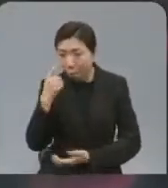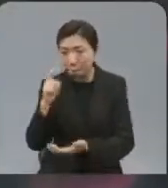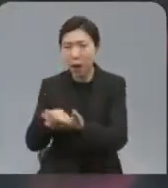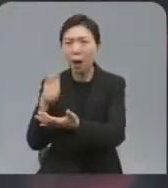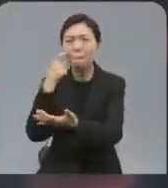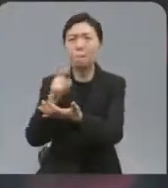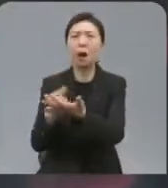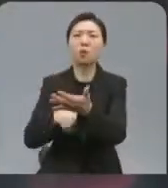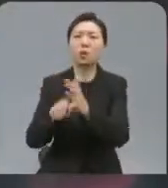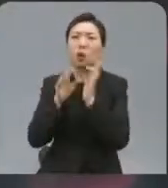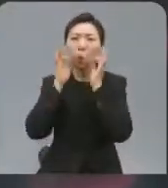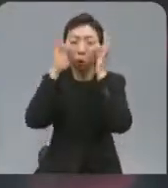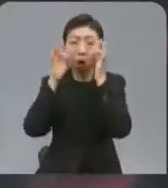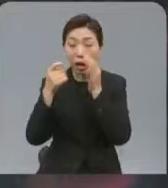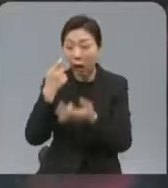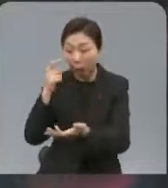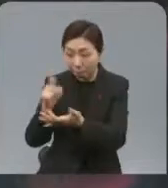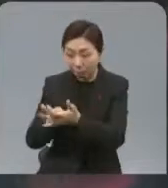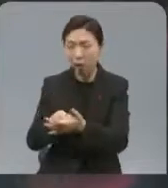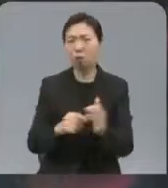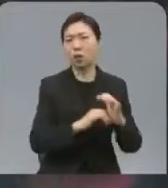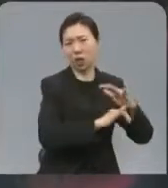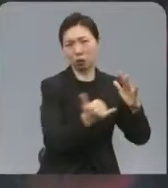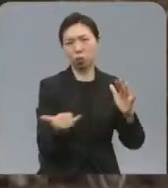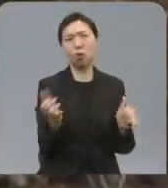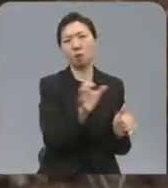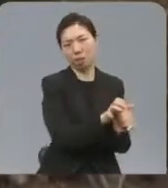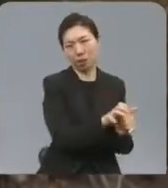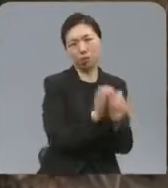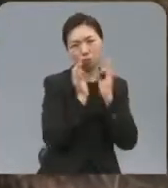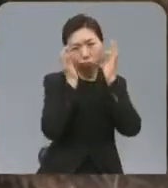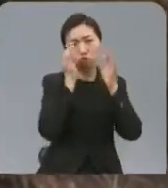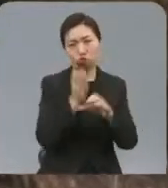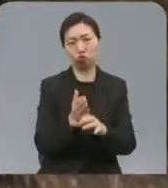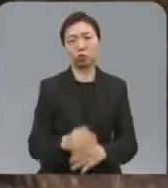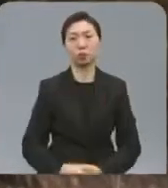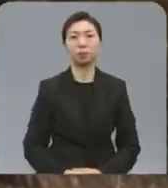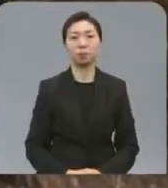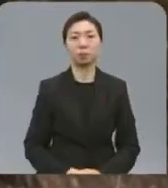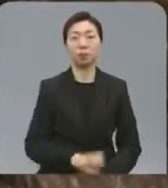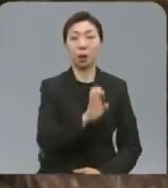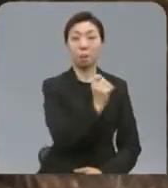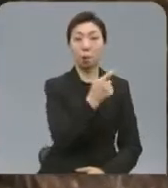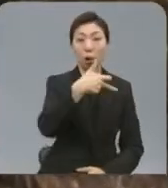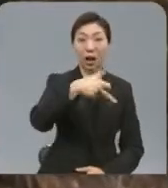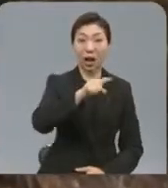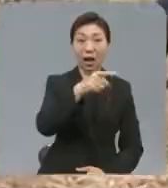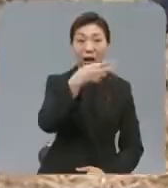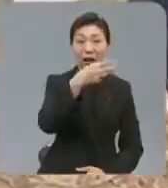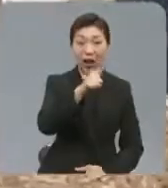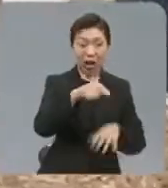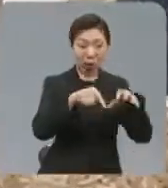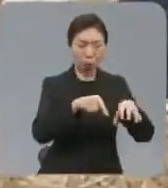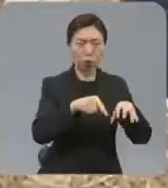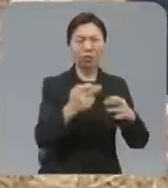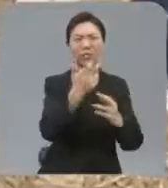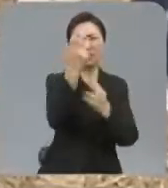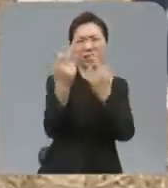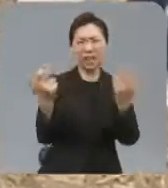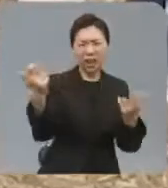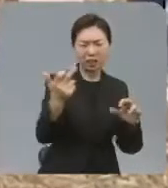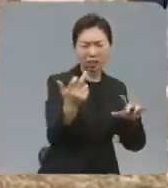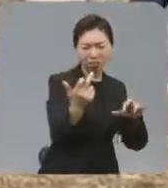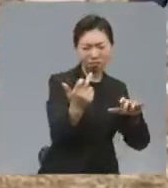alten zum Krankenhaus und Flughafen der Polizeibeamte Ark tetri sagte man Unternehmer Bemühungen um die